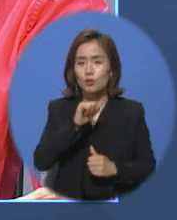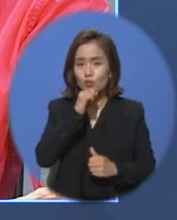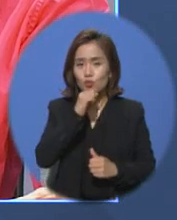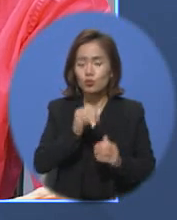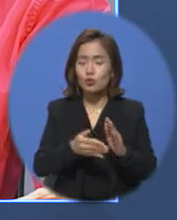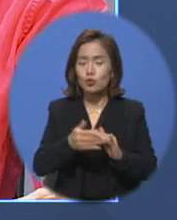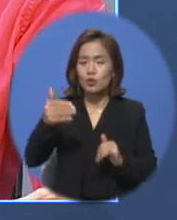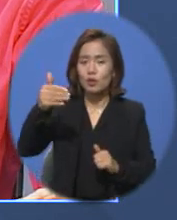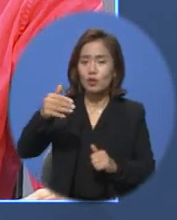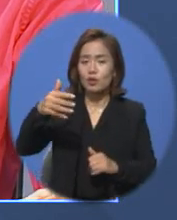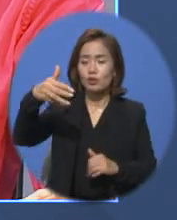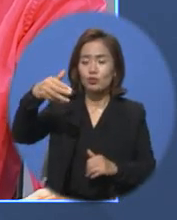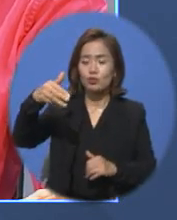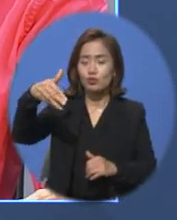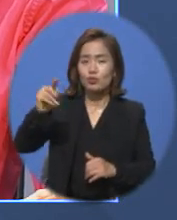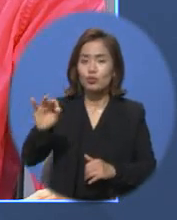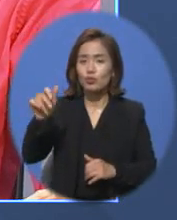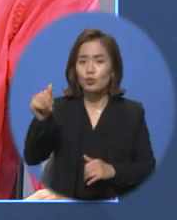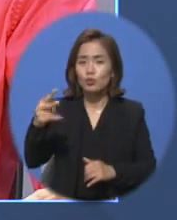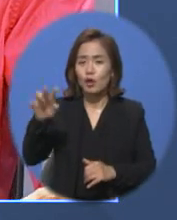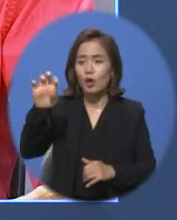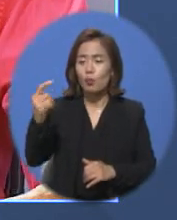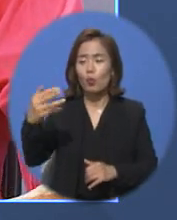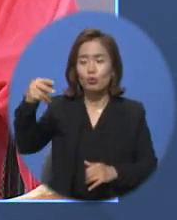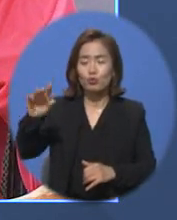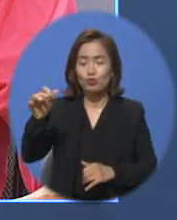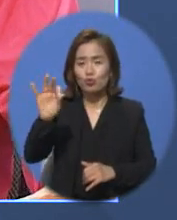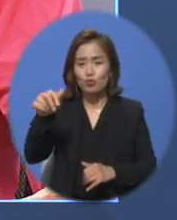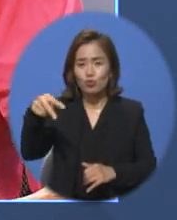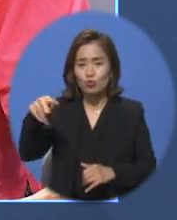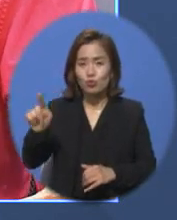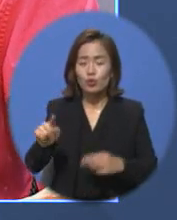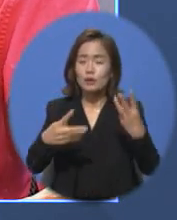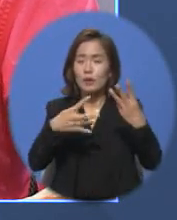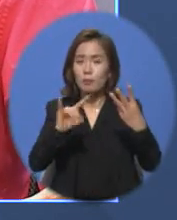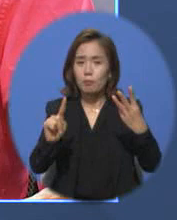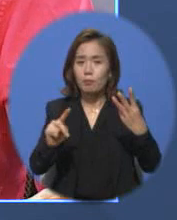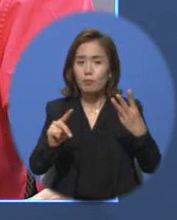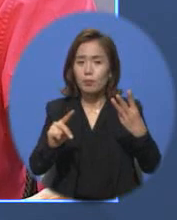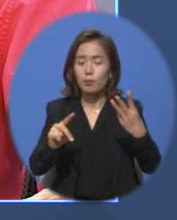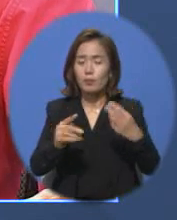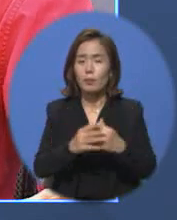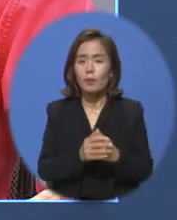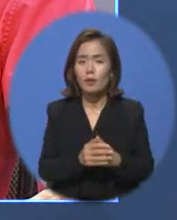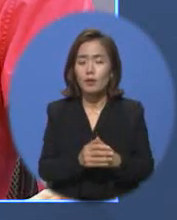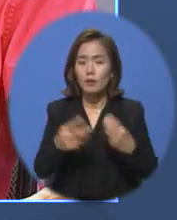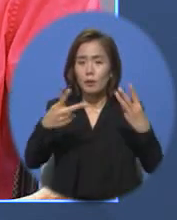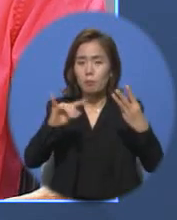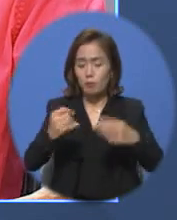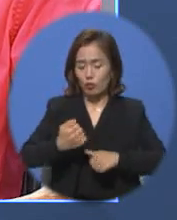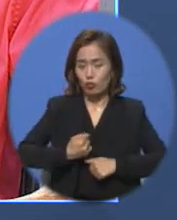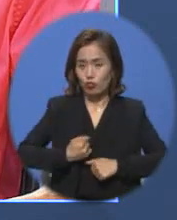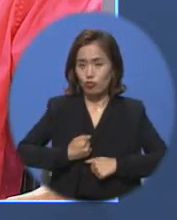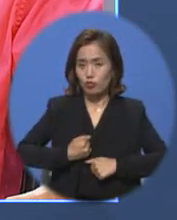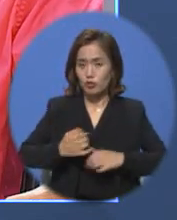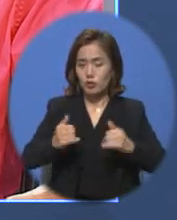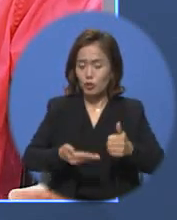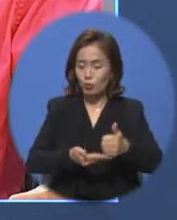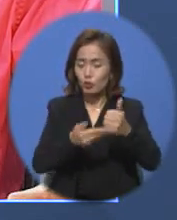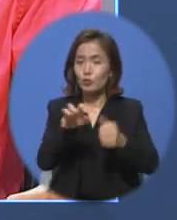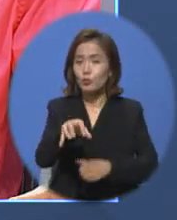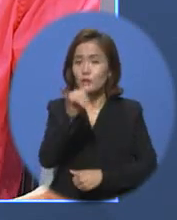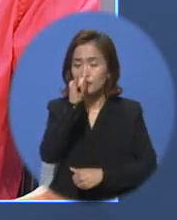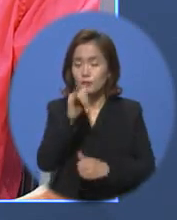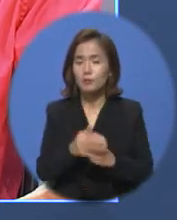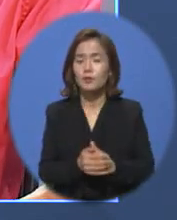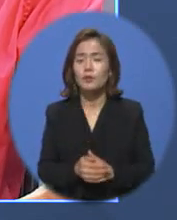사당은충장사, 전상위장군의충민사, 고경명장군의포충사이렇게3개가있다.아니요,사원이아니라 의로운군대를기리는장소